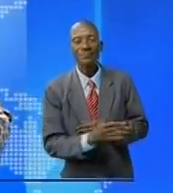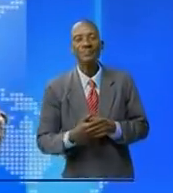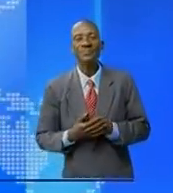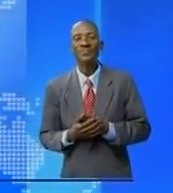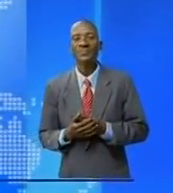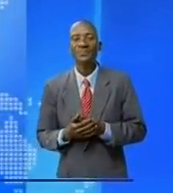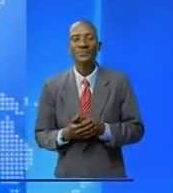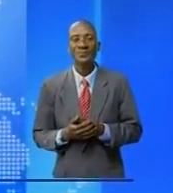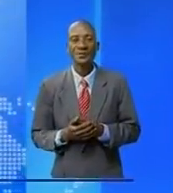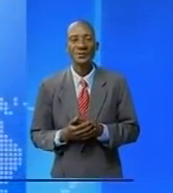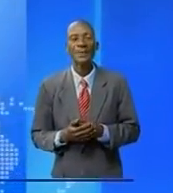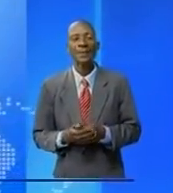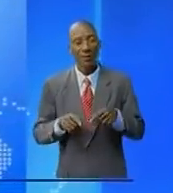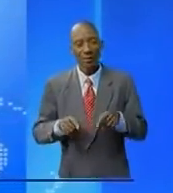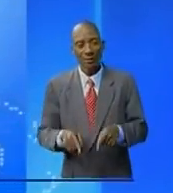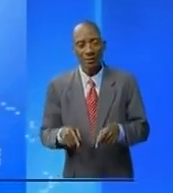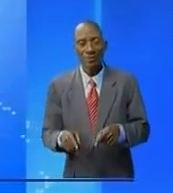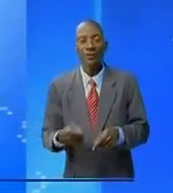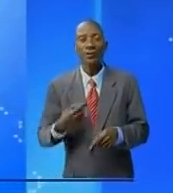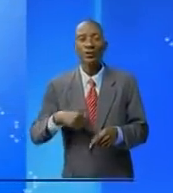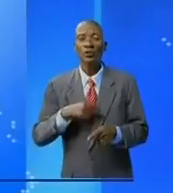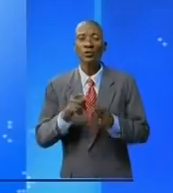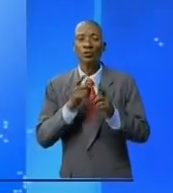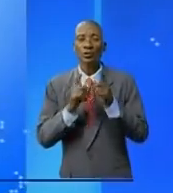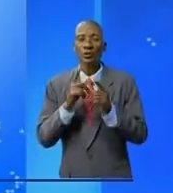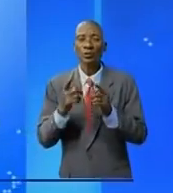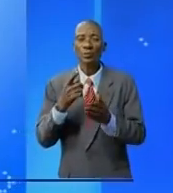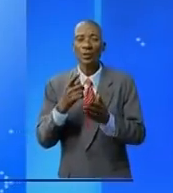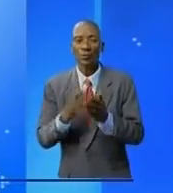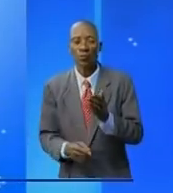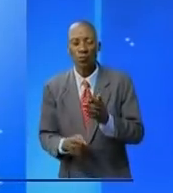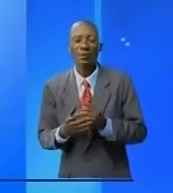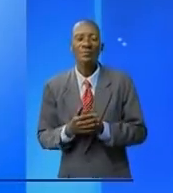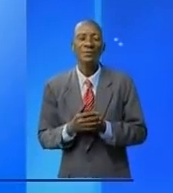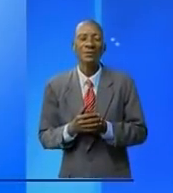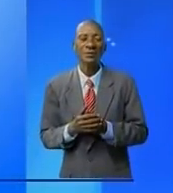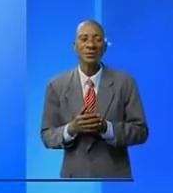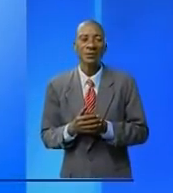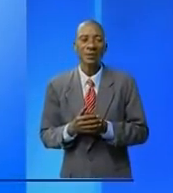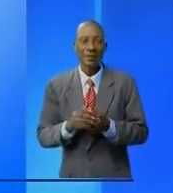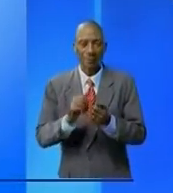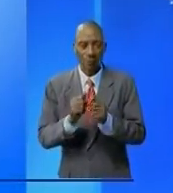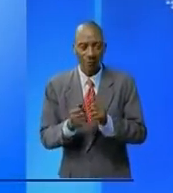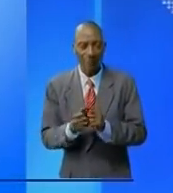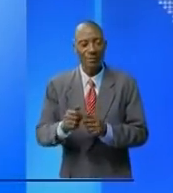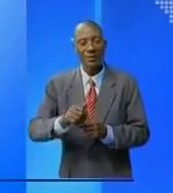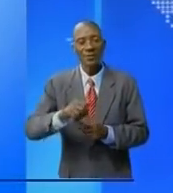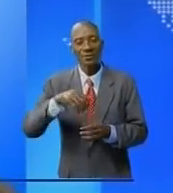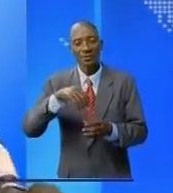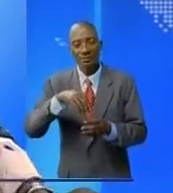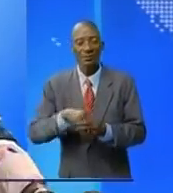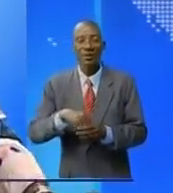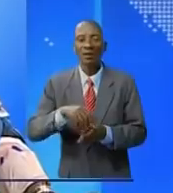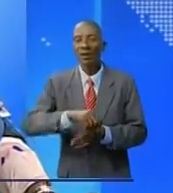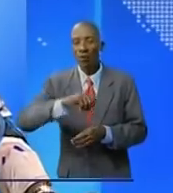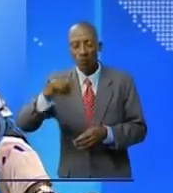souhaitent voir les richesses minières de l'Est de la RDC profiter au peuple congolais et non à une poignée d'individus, je l'ai dit au